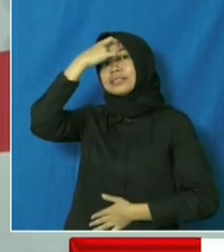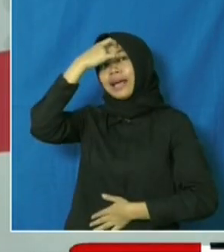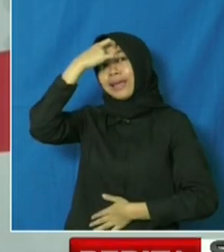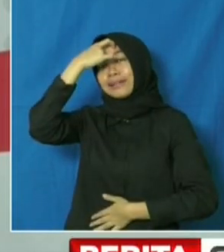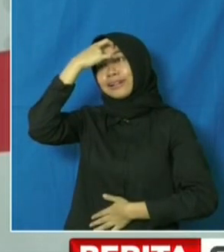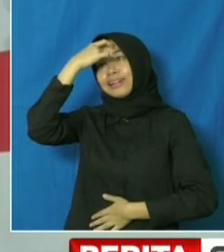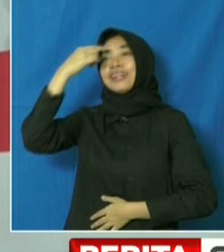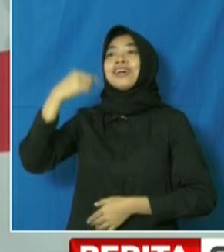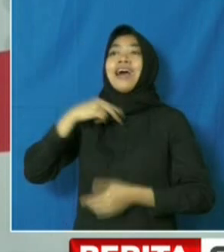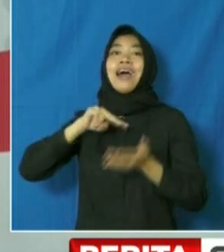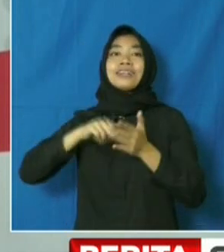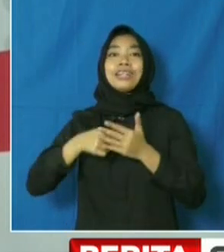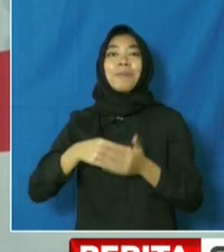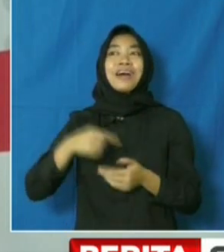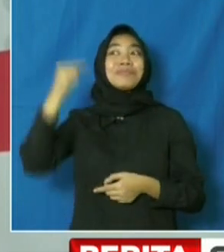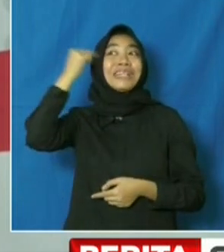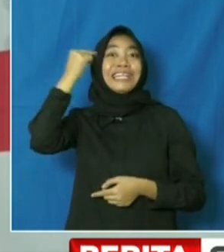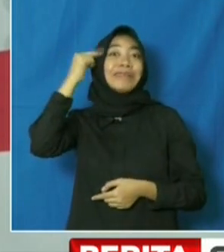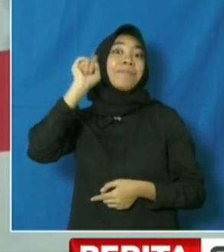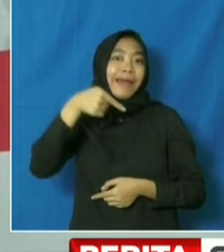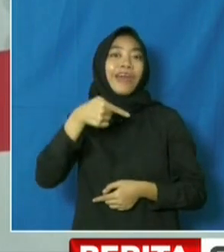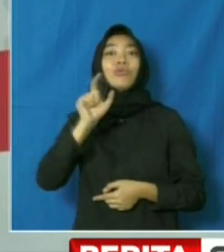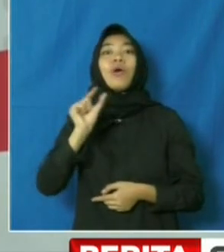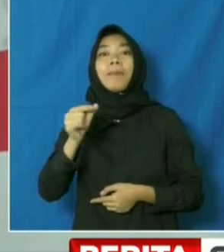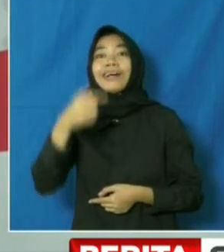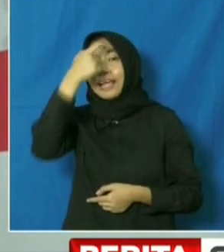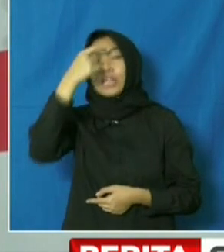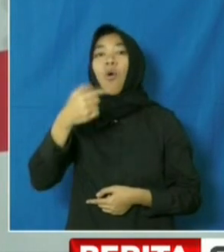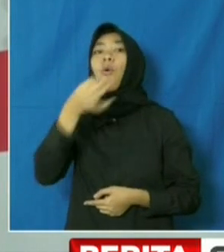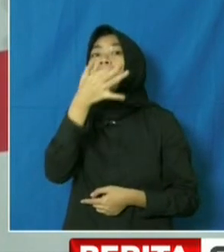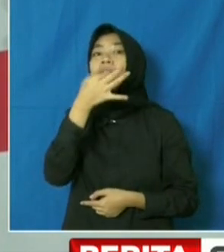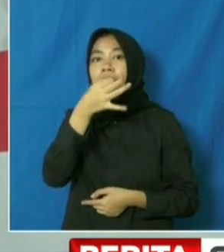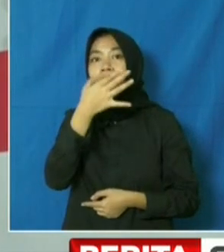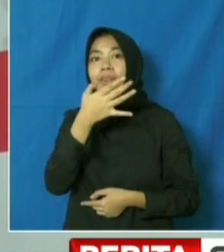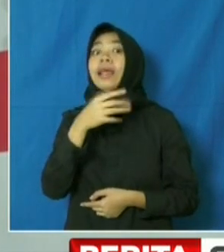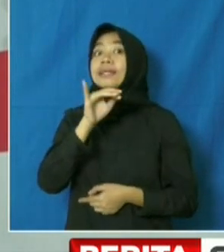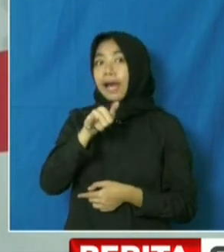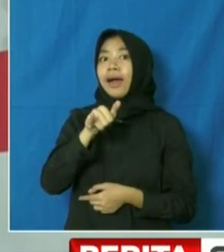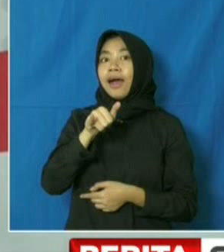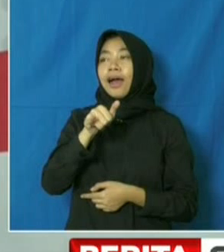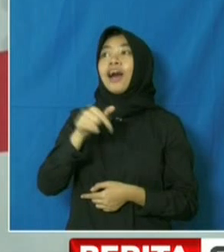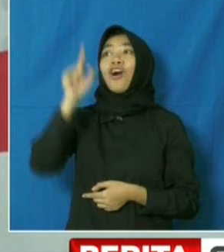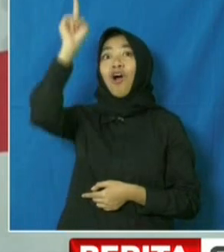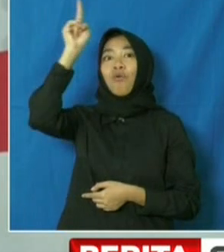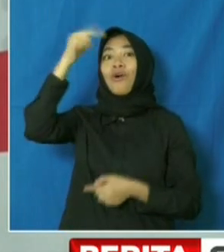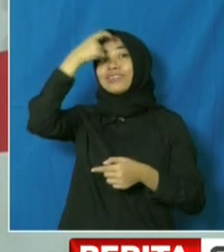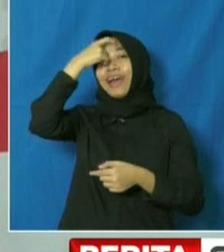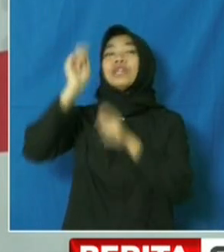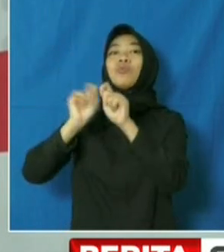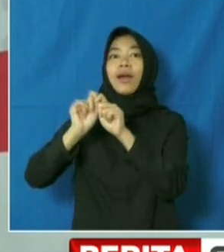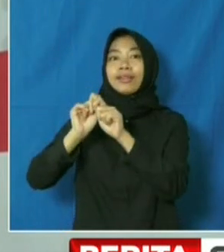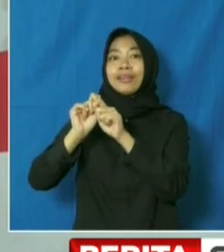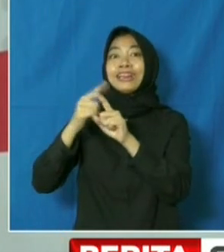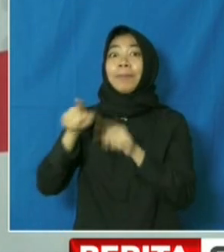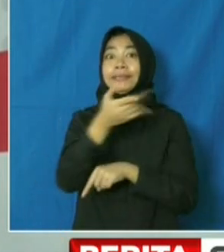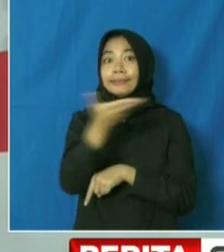dianjurkan dengan akal sehat kita untuk berobat benar sakit itu adalah ciptaan Allah Tetapi